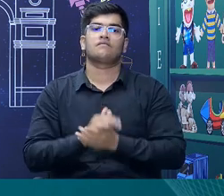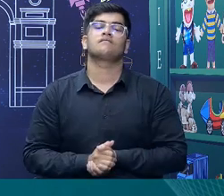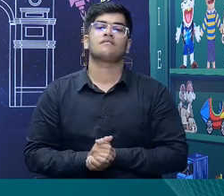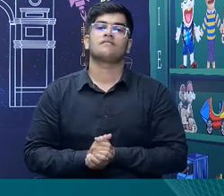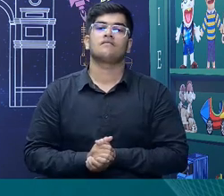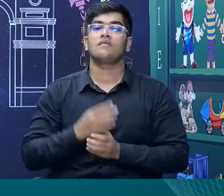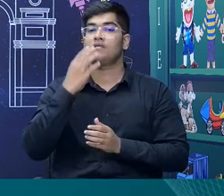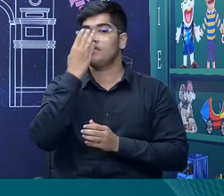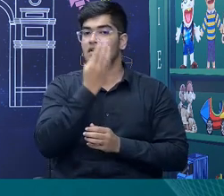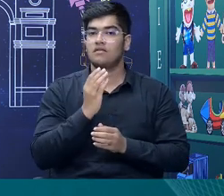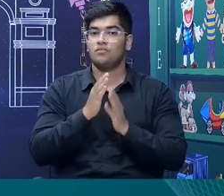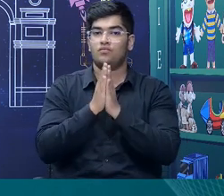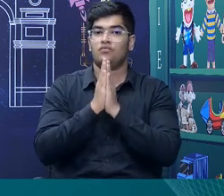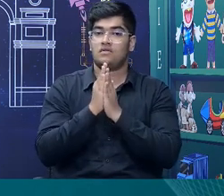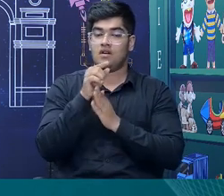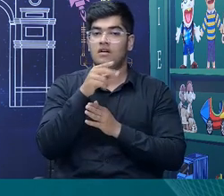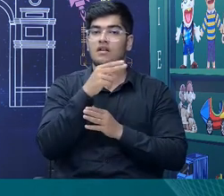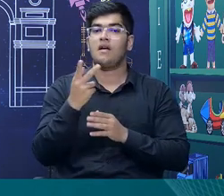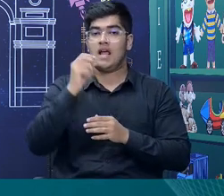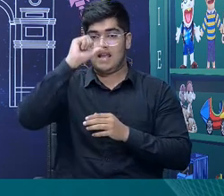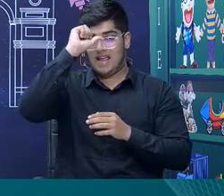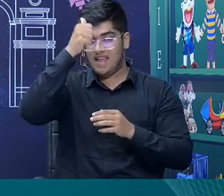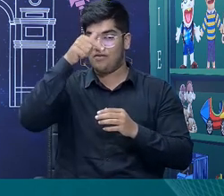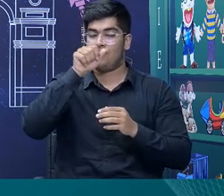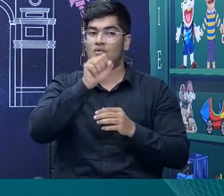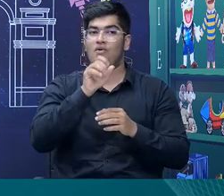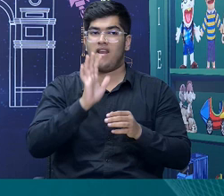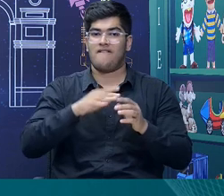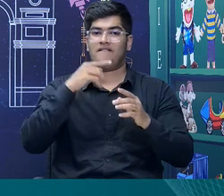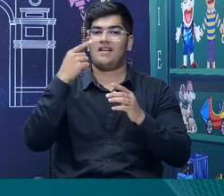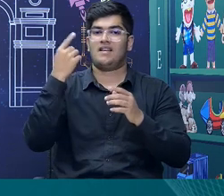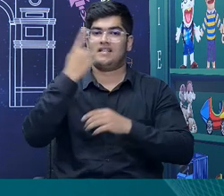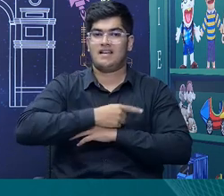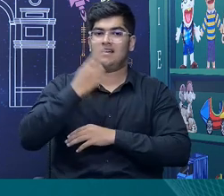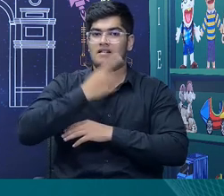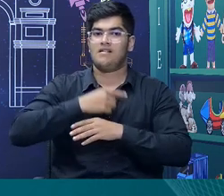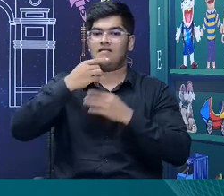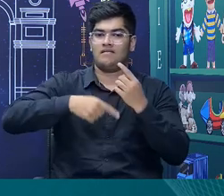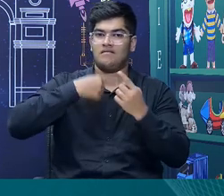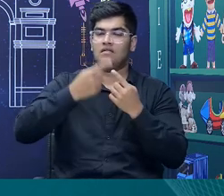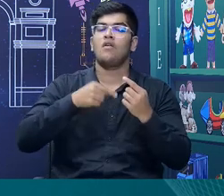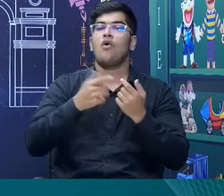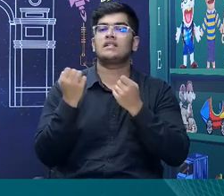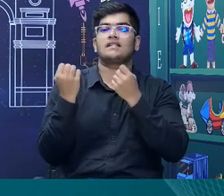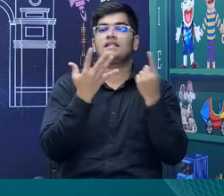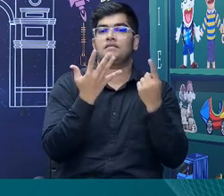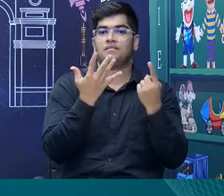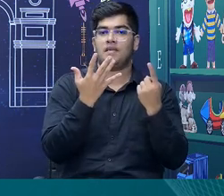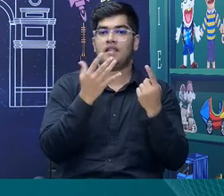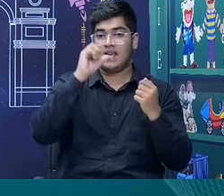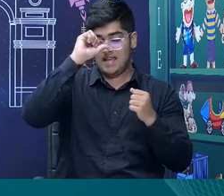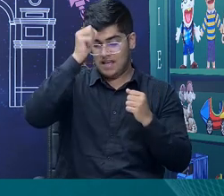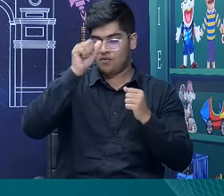चतुर्थी जो है वह हिंदू कैलेंडर में जो हमारे महीने होते हैं उसका छठ महीना है आजकल